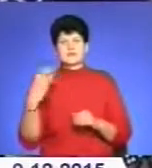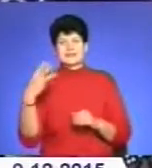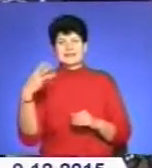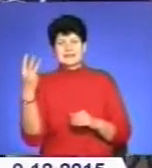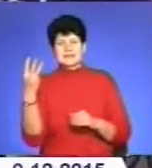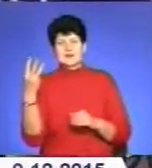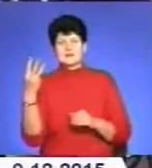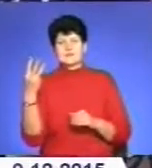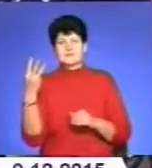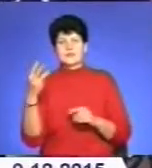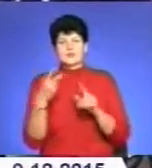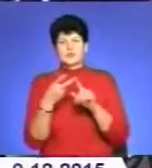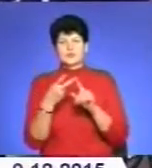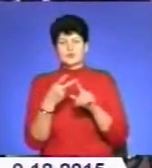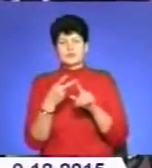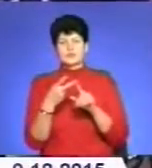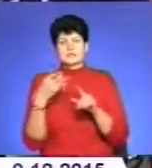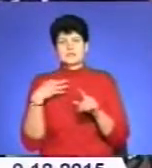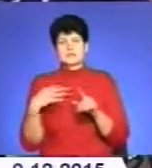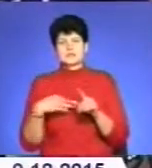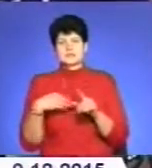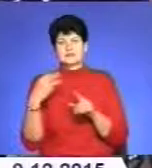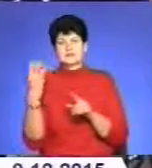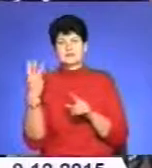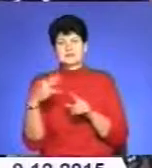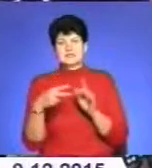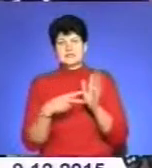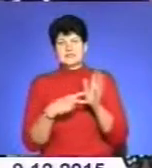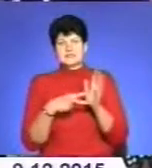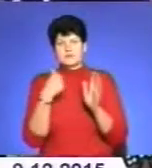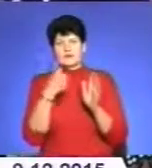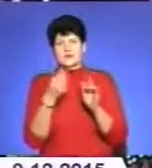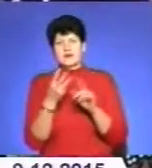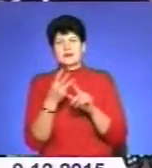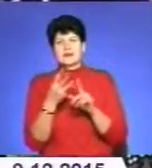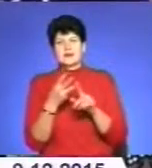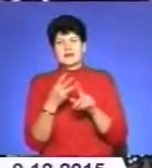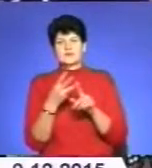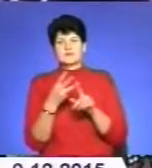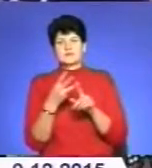роки, другому синові 37 років, а третьому синові